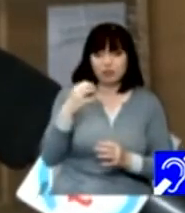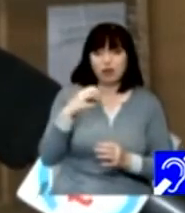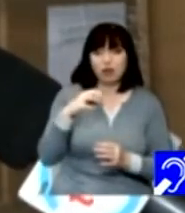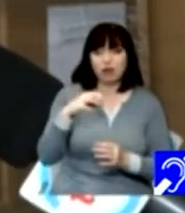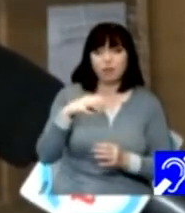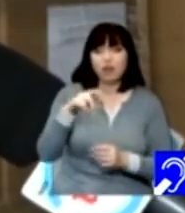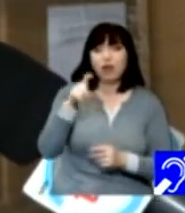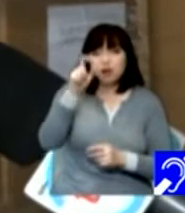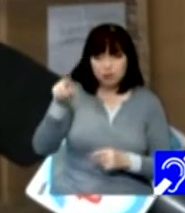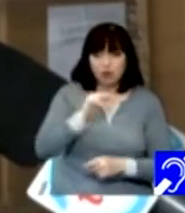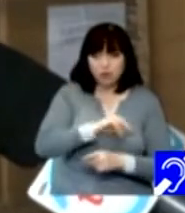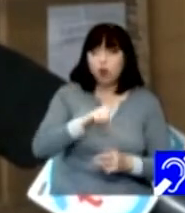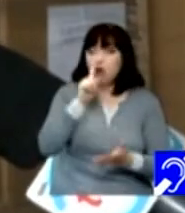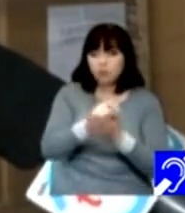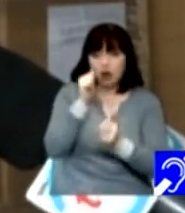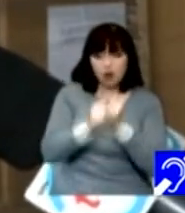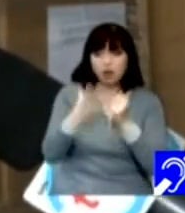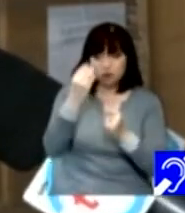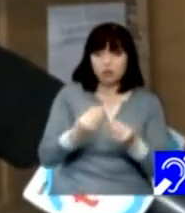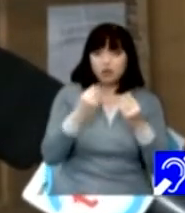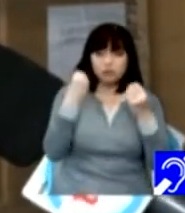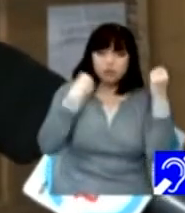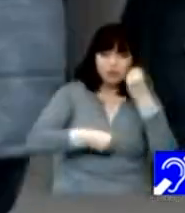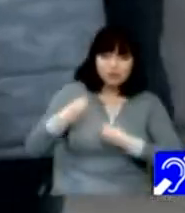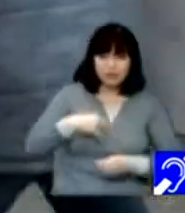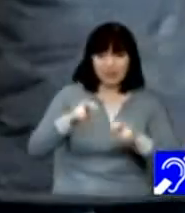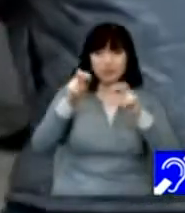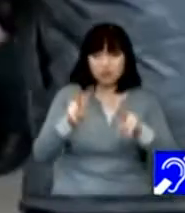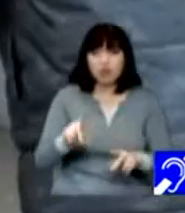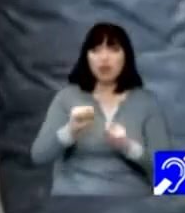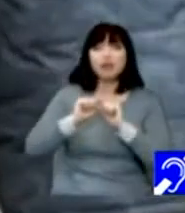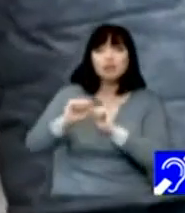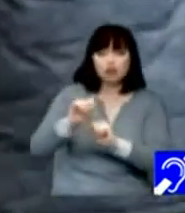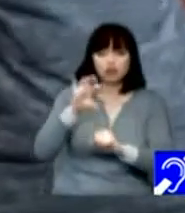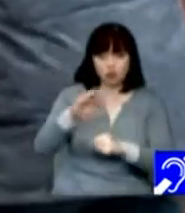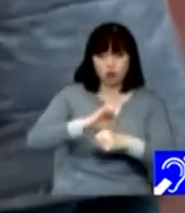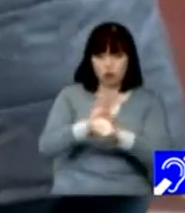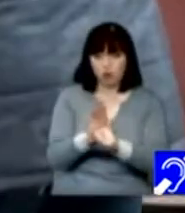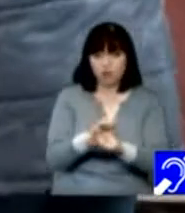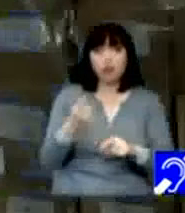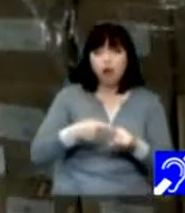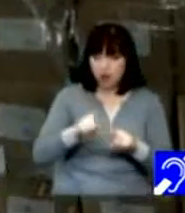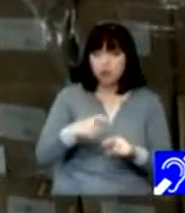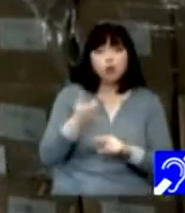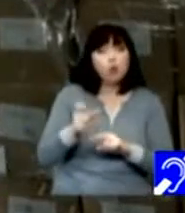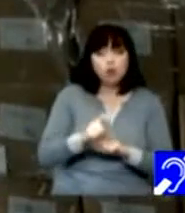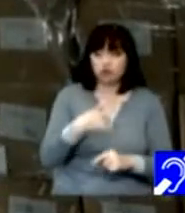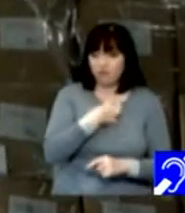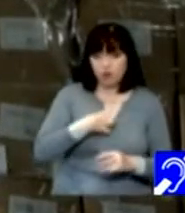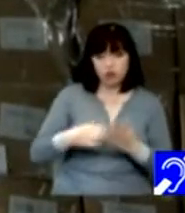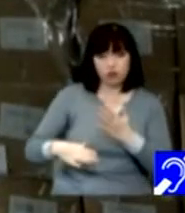îi echipăm pentru a acorda asistență medicală pacienților cu COVID. Facilitatea acestui ajutor este semnificativă